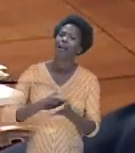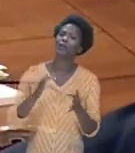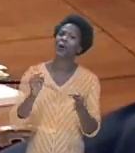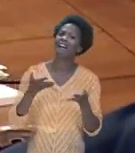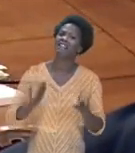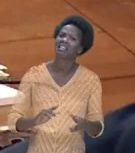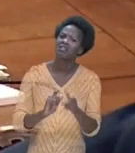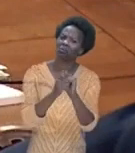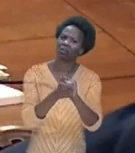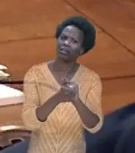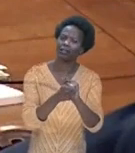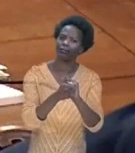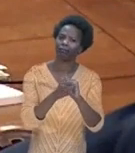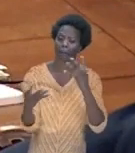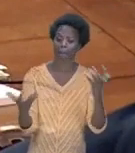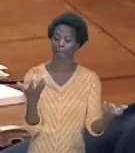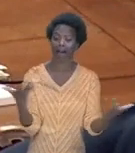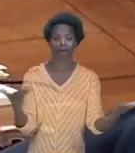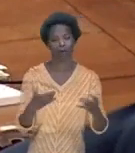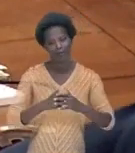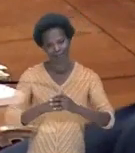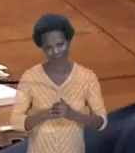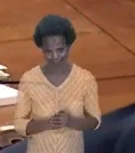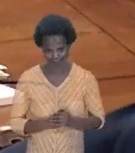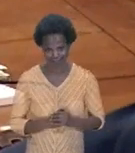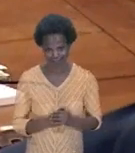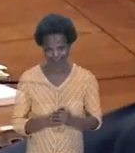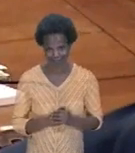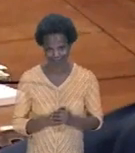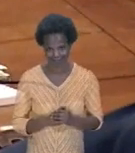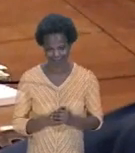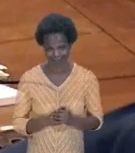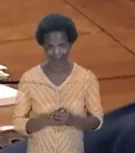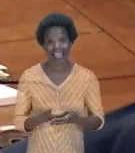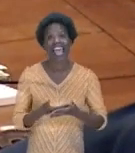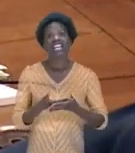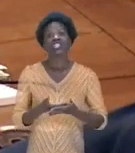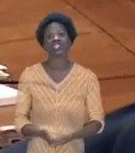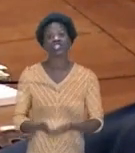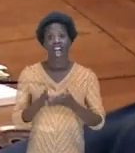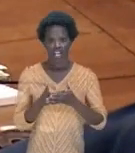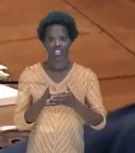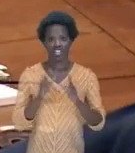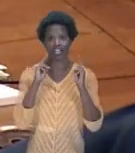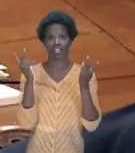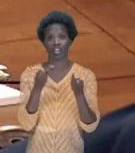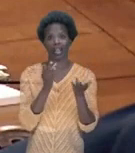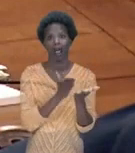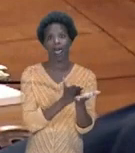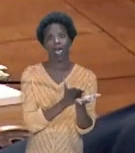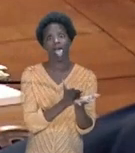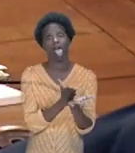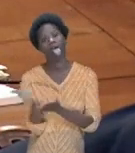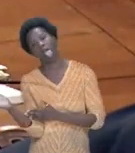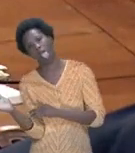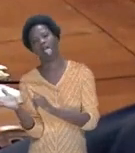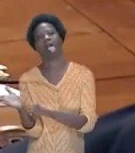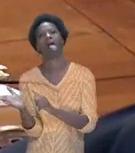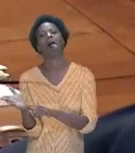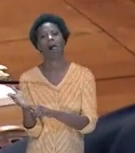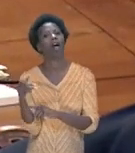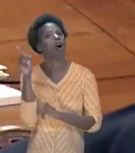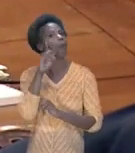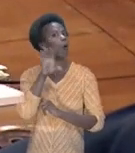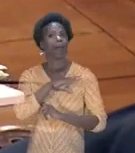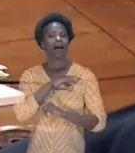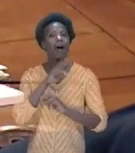en évidence un dérapage des charges à caractère général qui augmente de plus 5 millions